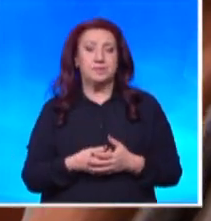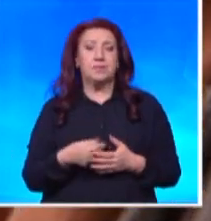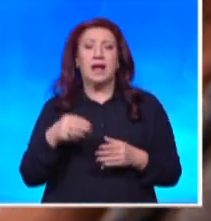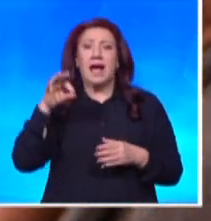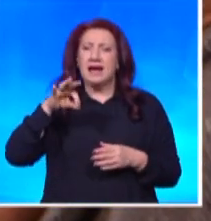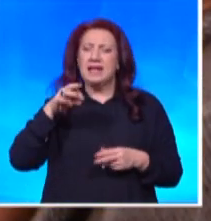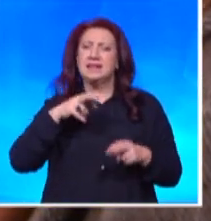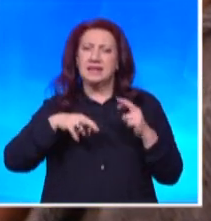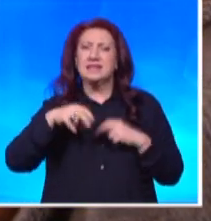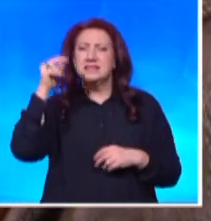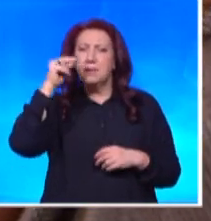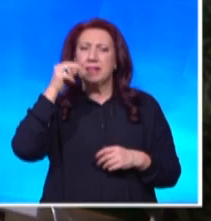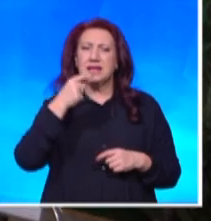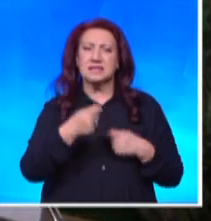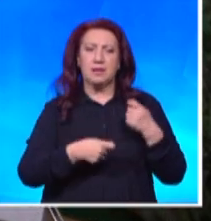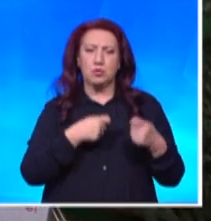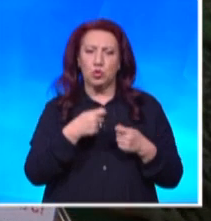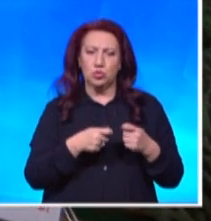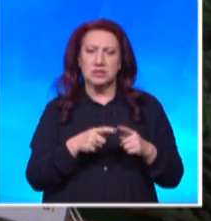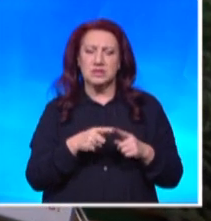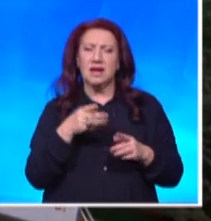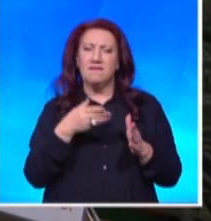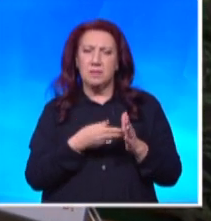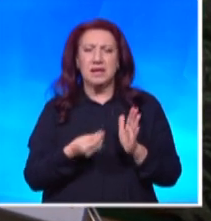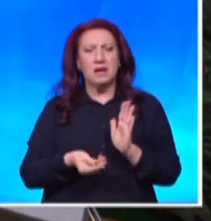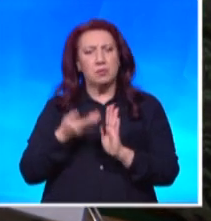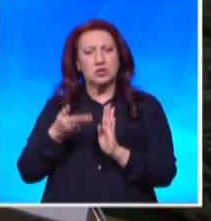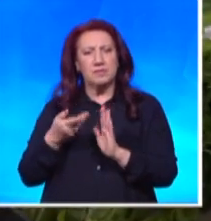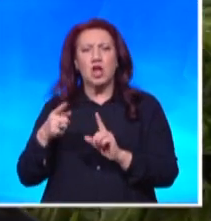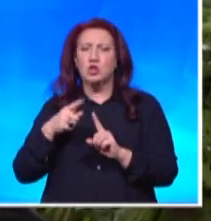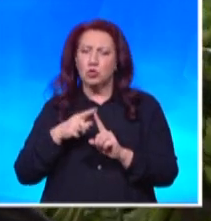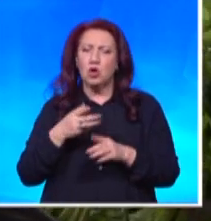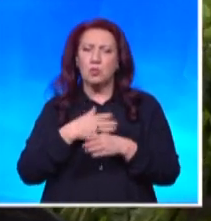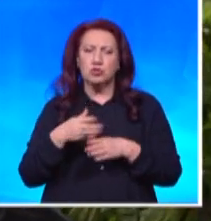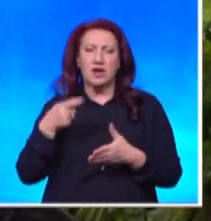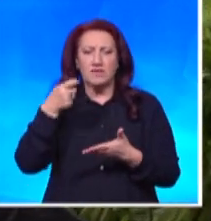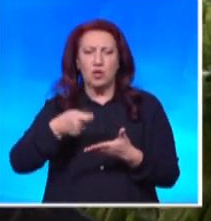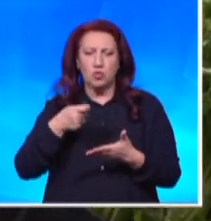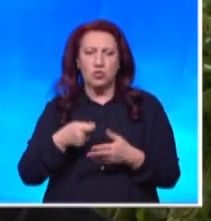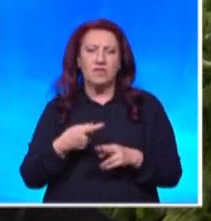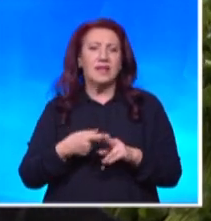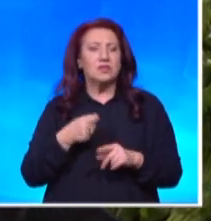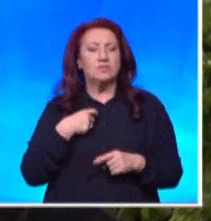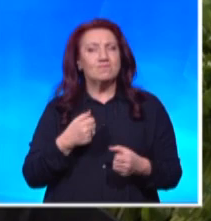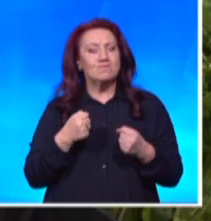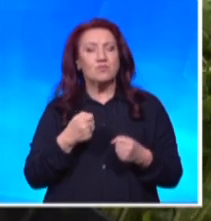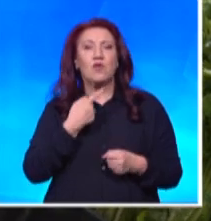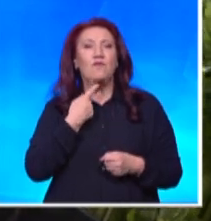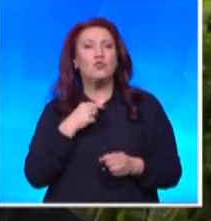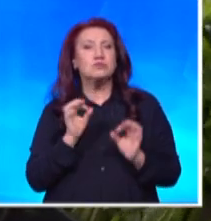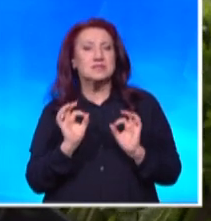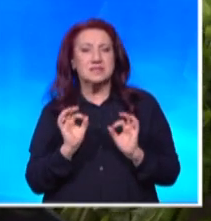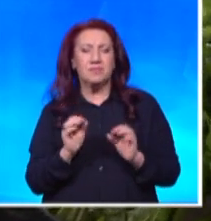продукция. Въпреки поскъпването, Теодора не е спряла да купува, но държи на вкуса. Повелите им винаги се дигат и когато излизат първоначално,